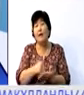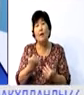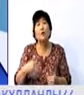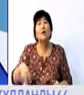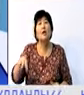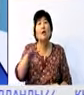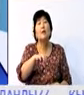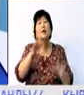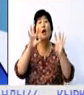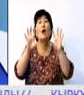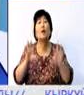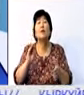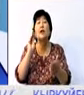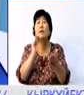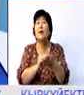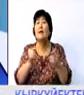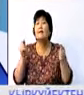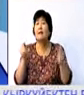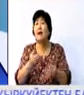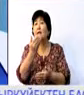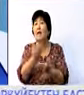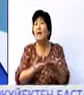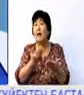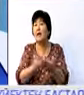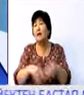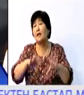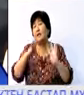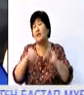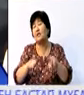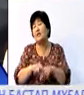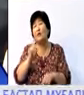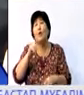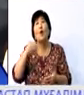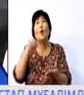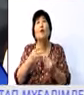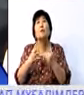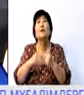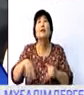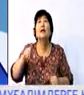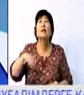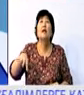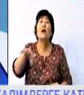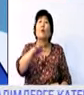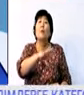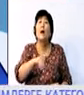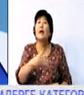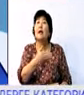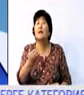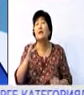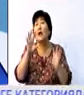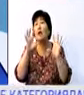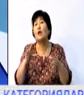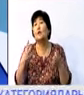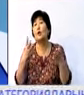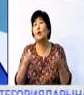бәрі конституцияда бекітілген нақты қағидаларды нық ұстанудың нәтижесі деп білемін. Құрметті жерлестер, баршаңызды конституция